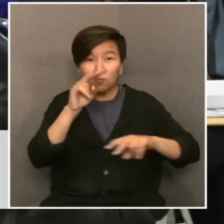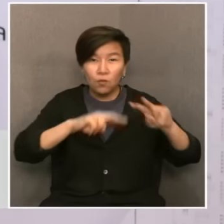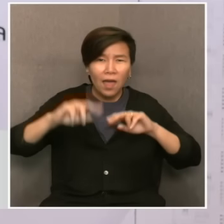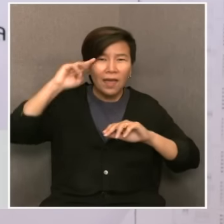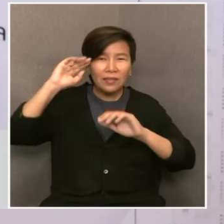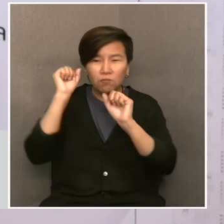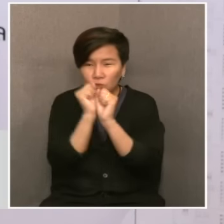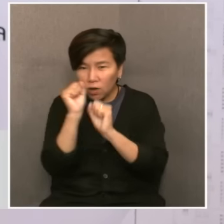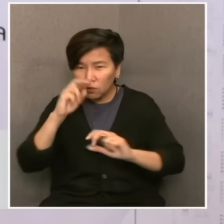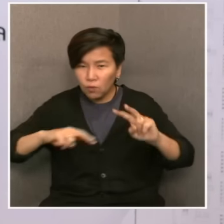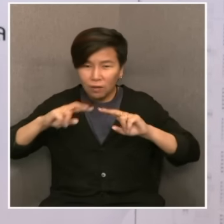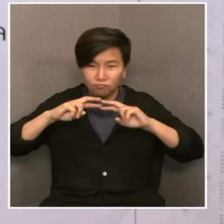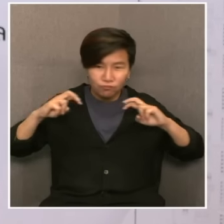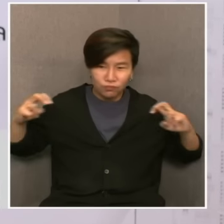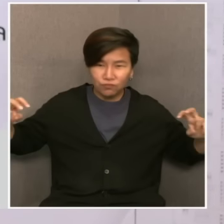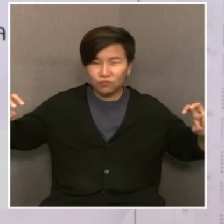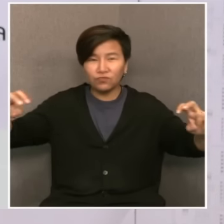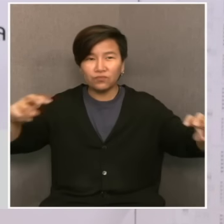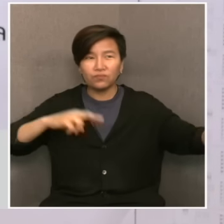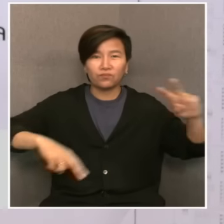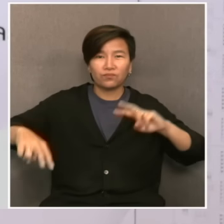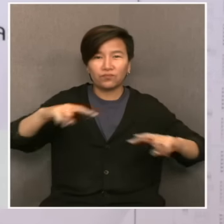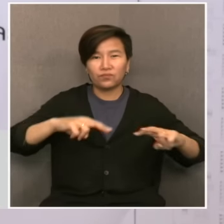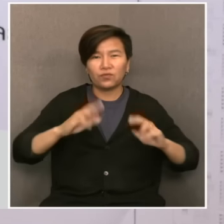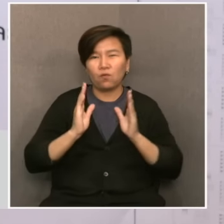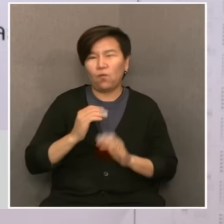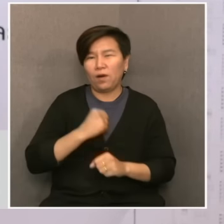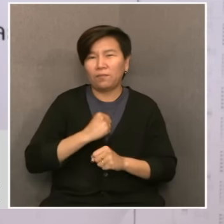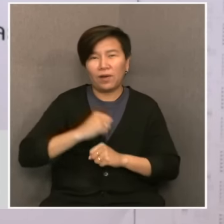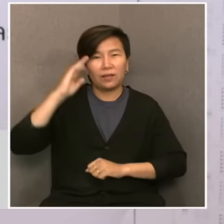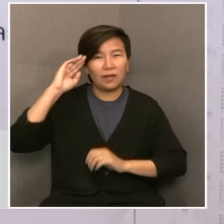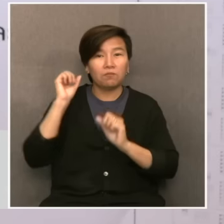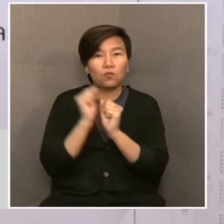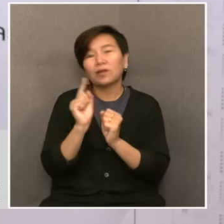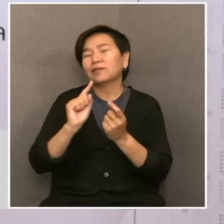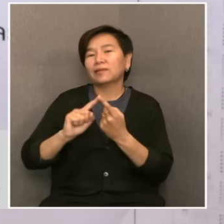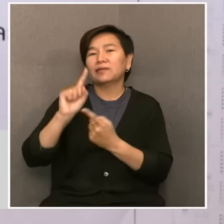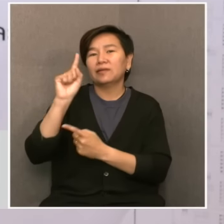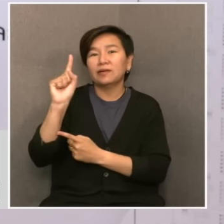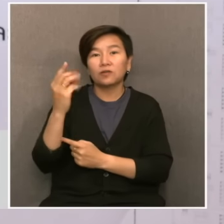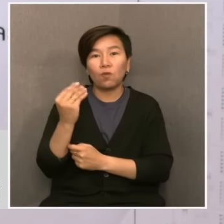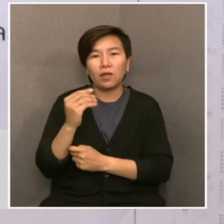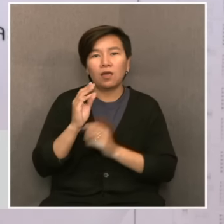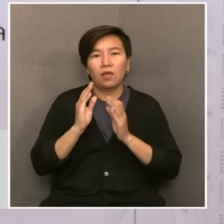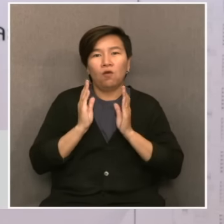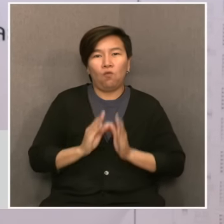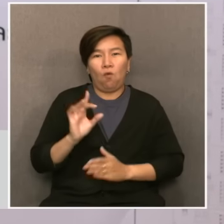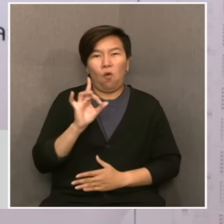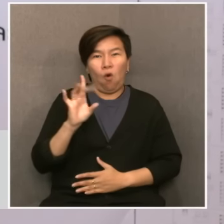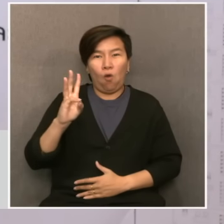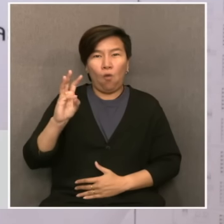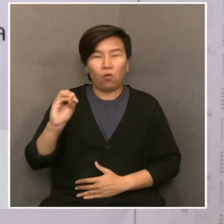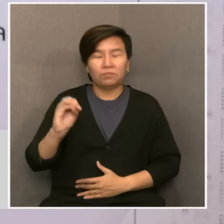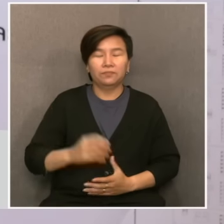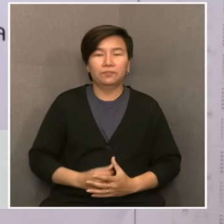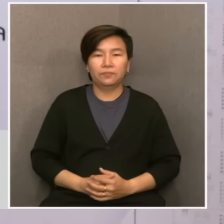Impact Forum เมืองทองธานีนะคะได้มีการวางกำลังเจ้าหน้าที่ตำรวจจากภูธรภาค1 160นายค่ะในขณะเดียว